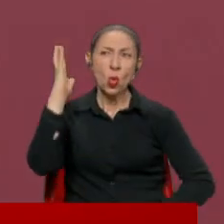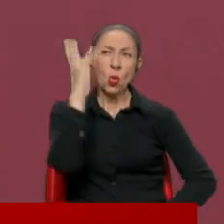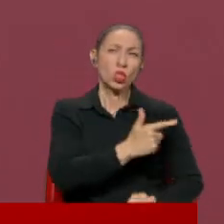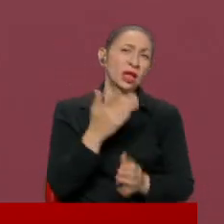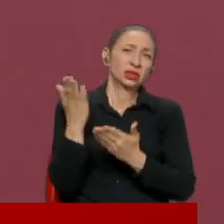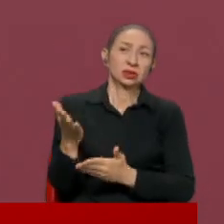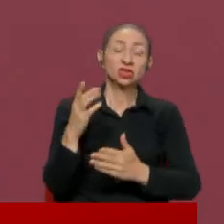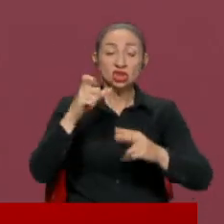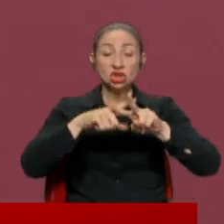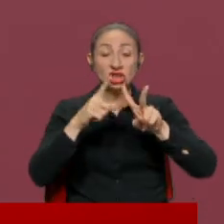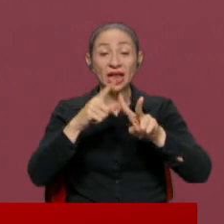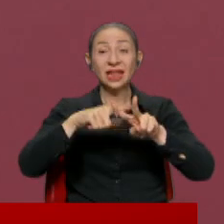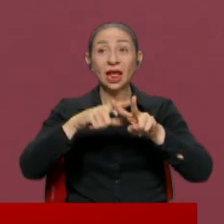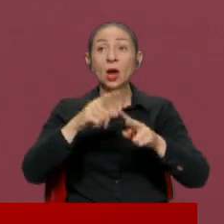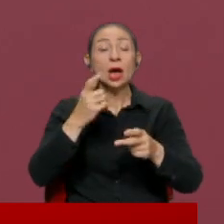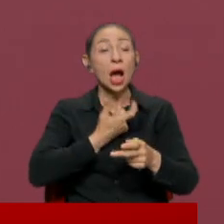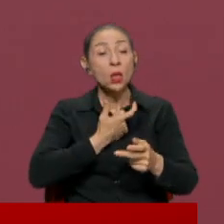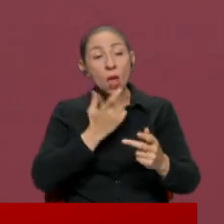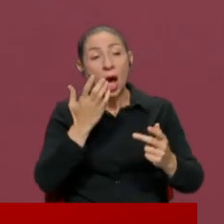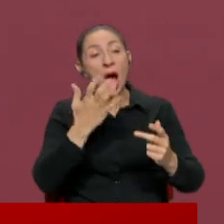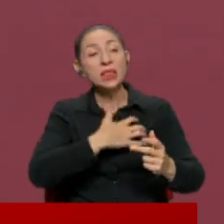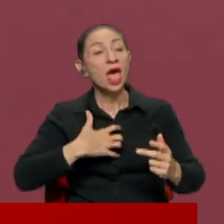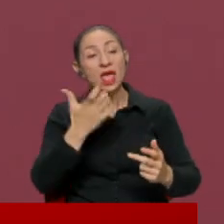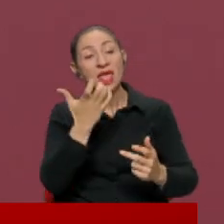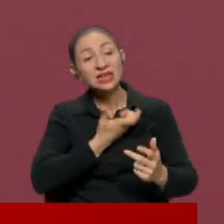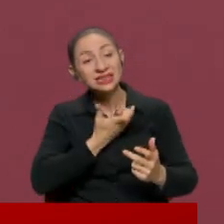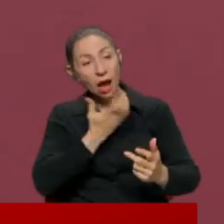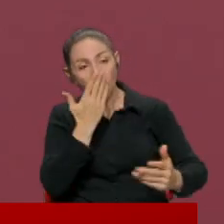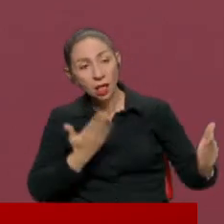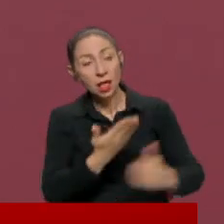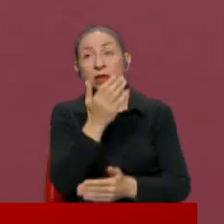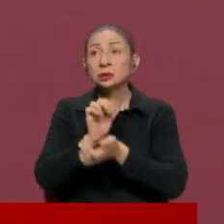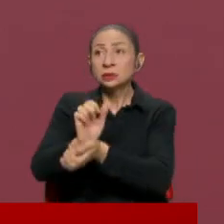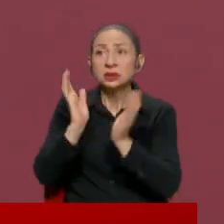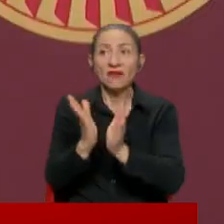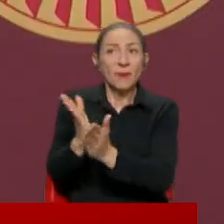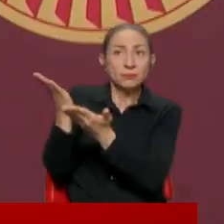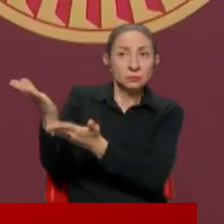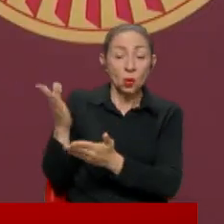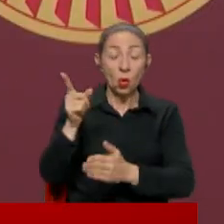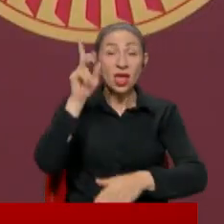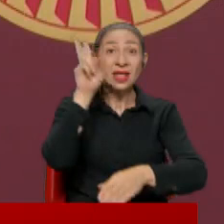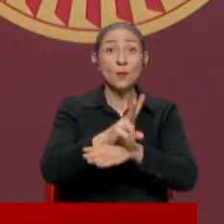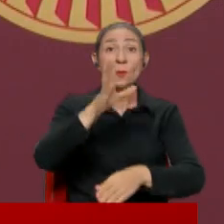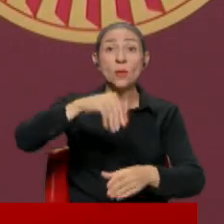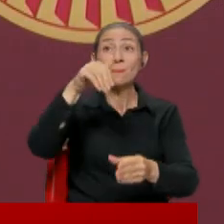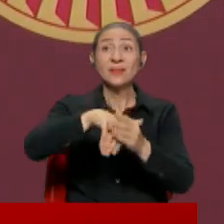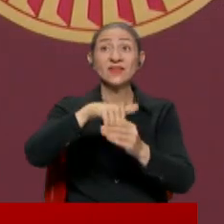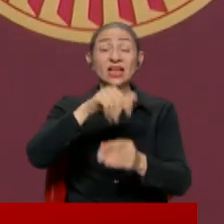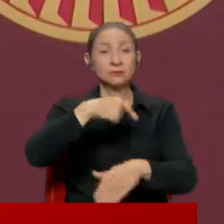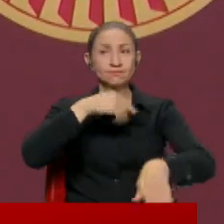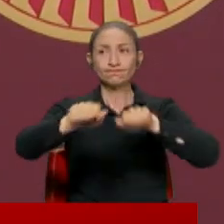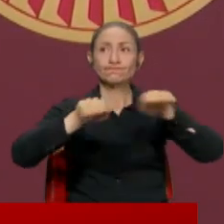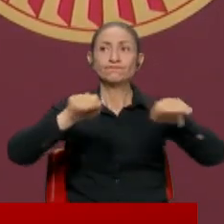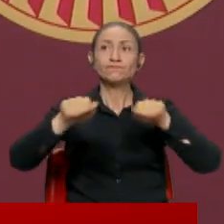meseledir. Can Atalay hukuka aykırı bir biçimde, anayasaya aykırı bir biçimde cezaevinde tutulmaya devam ediliyor. O yemin eden bütün milletvekillerine